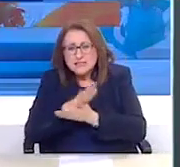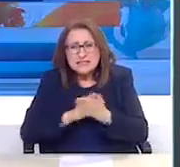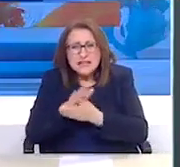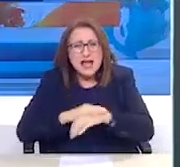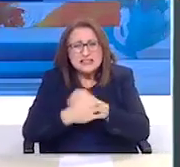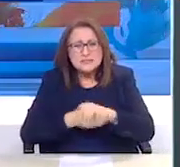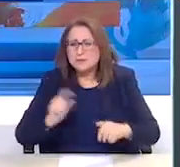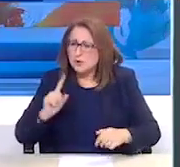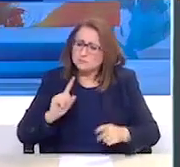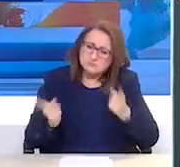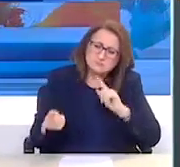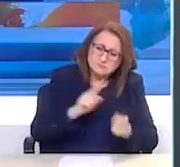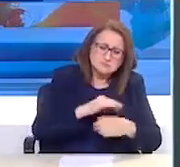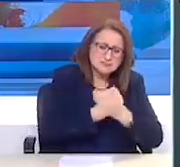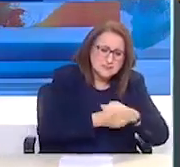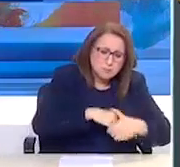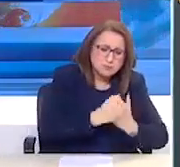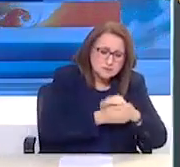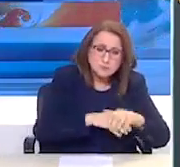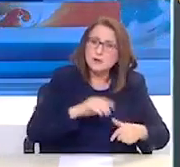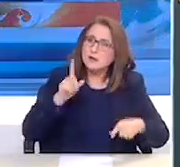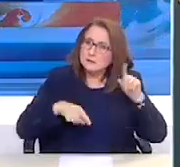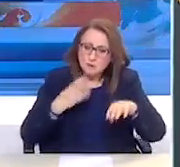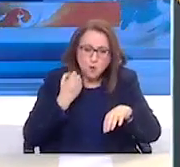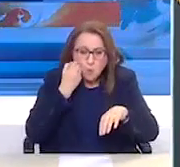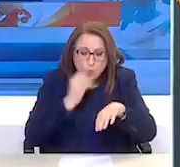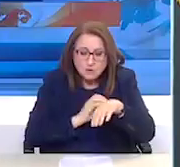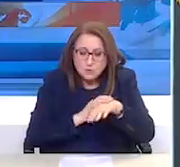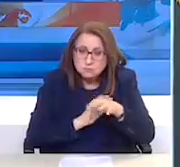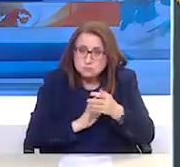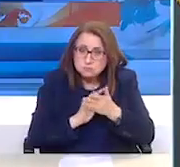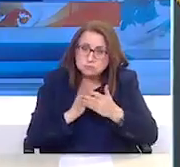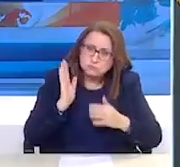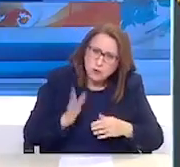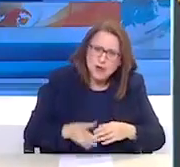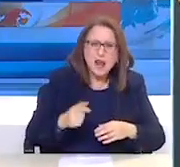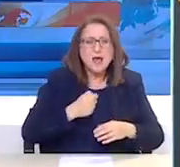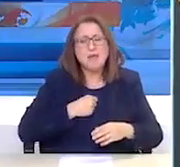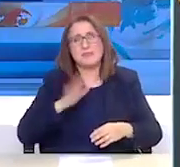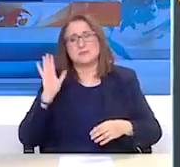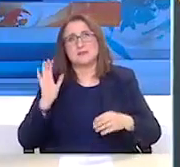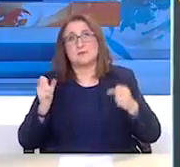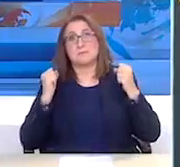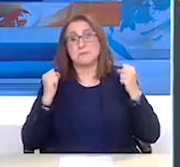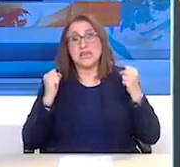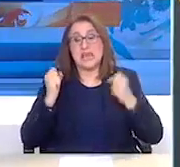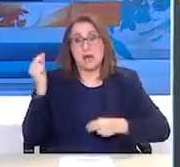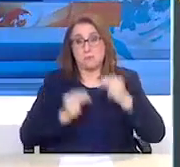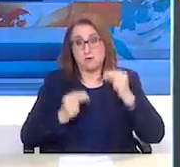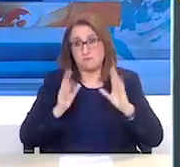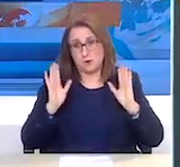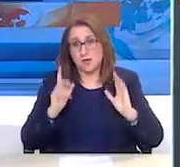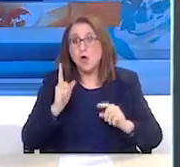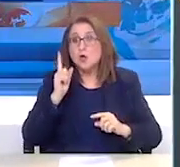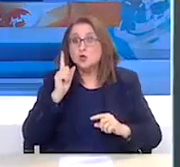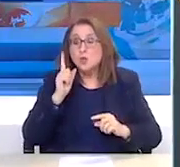να δημιουργήσει κάποιον ερεθισμό στο δέρμα, ήπιο, αλλά όχι σοβαρά προβλήματα υγείας. Το μόνο στο οποίο έχει δίκιο και θα πρέπει να γίνεται προσεκτικά είναι